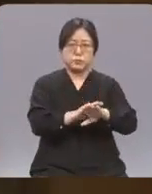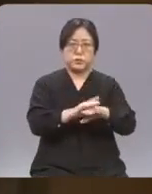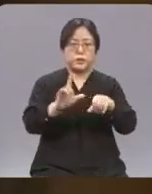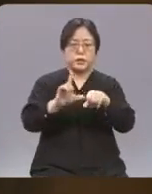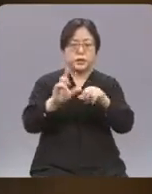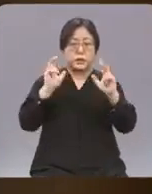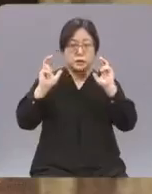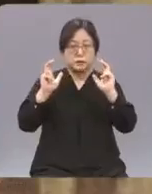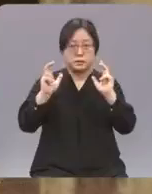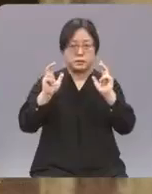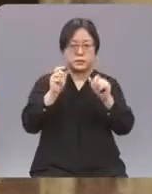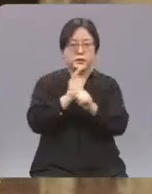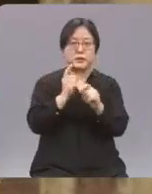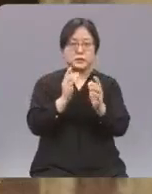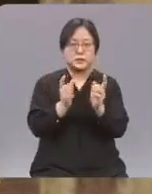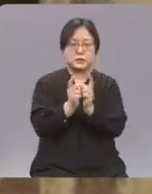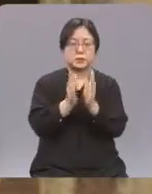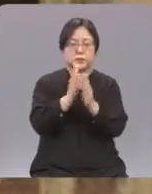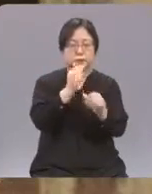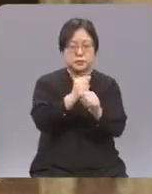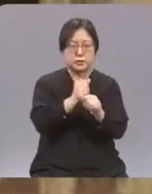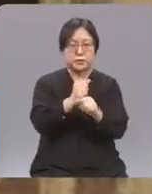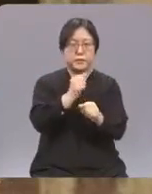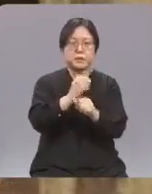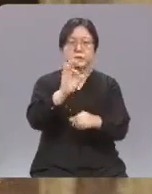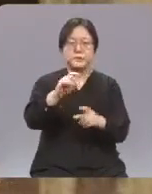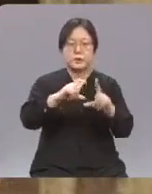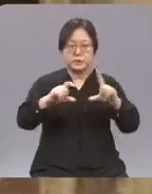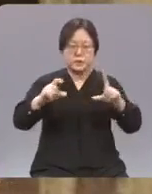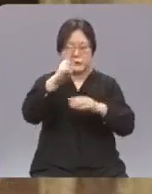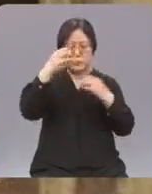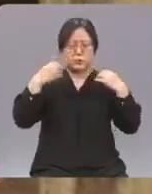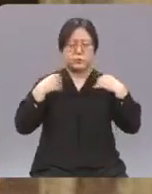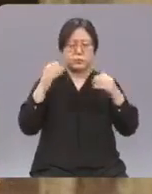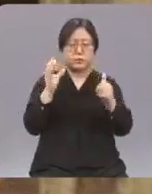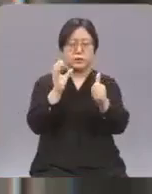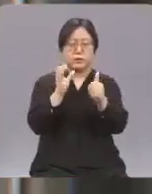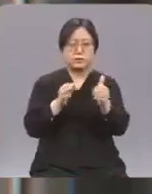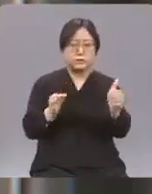도시가스 사업자가 직접 설치하고 설치비 일부는 정부가